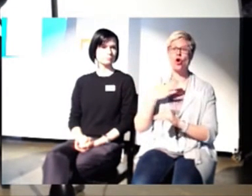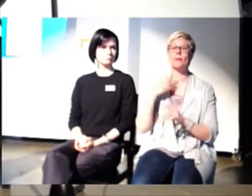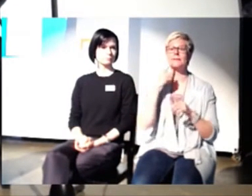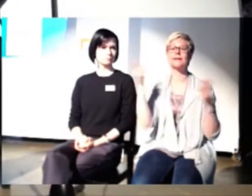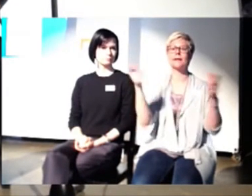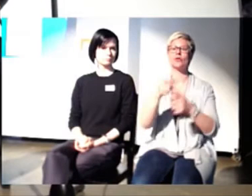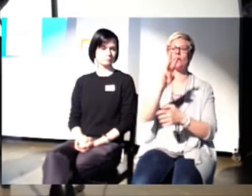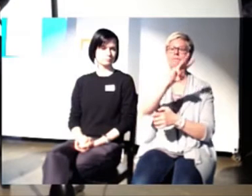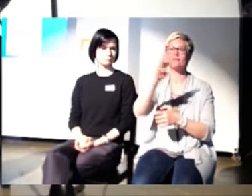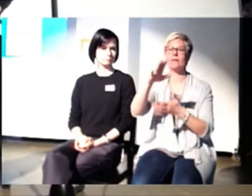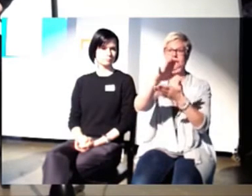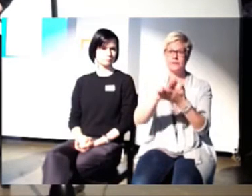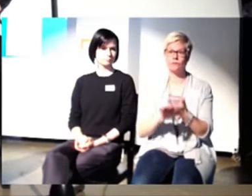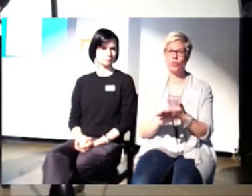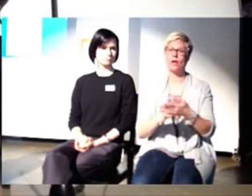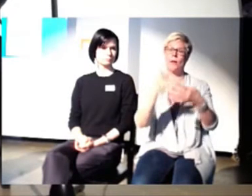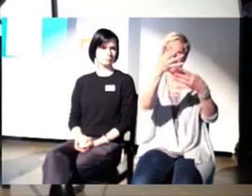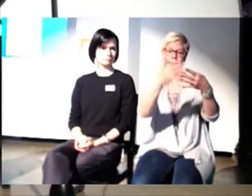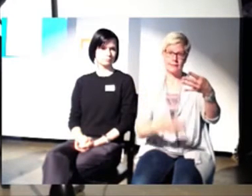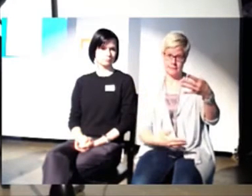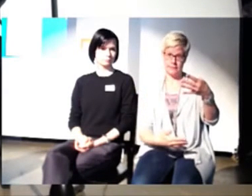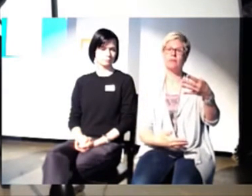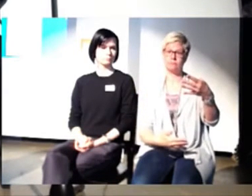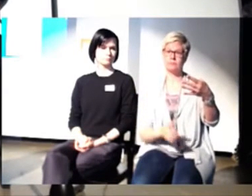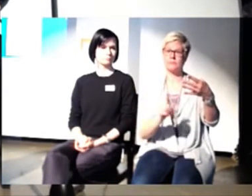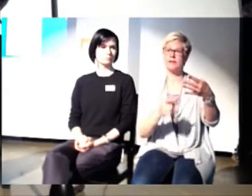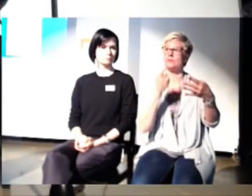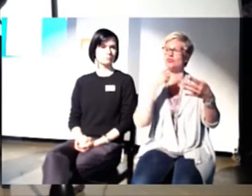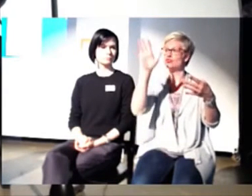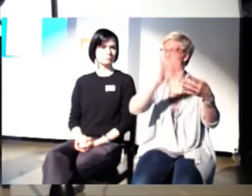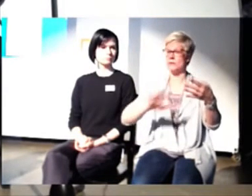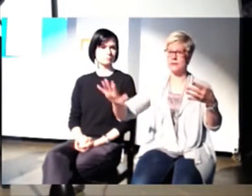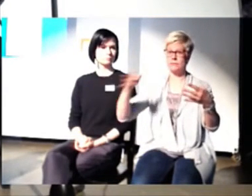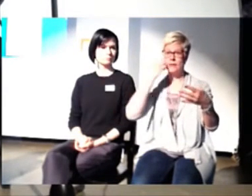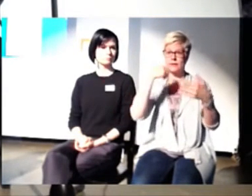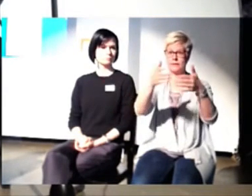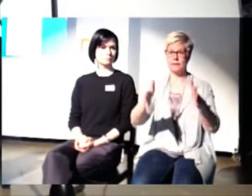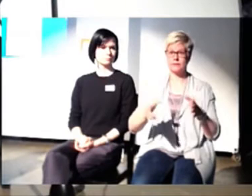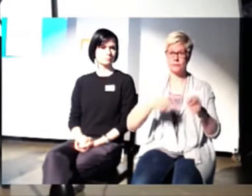on tällainen listaus suomalaisista residenssitoimijoista.